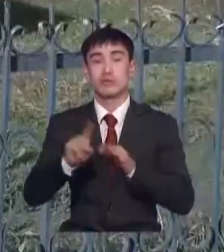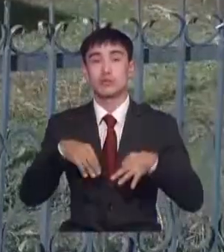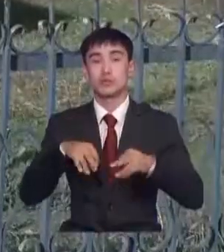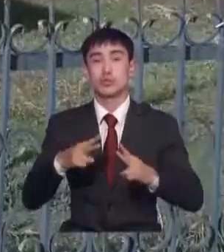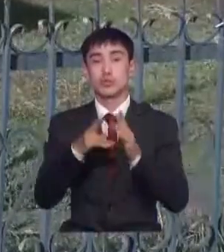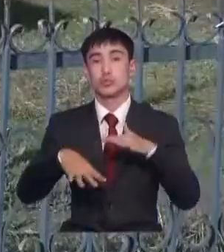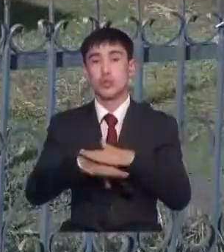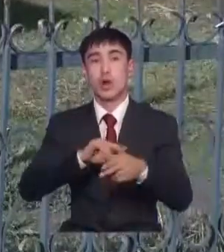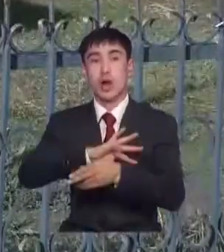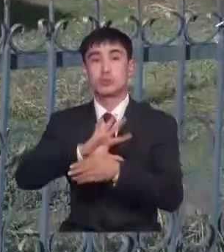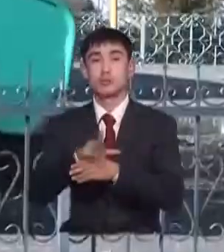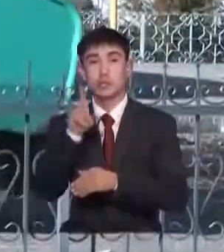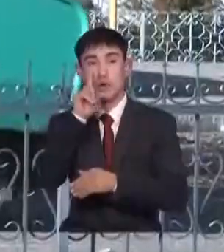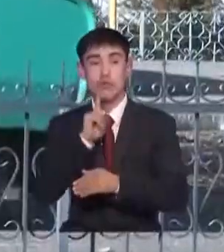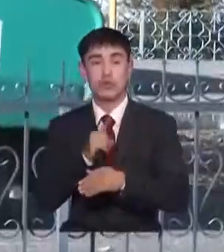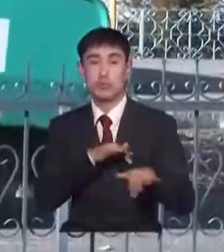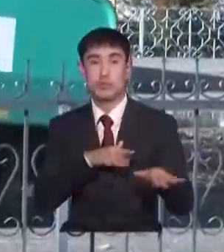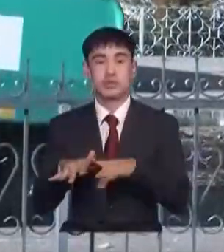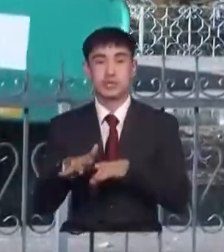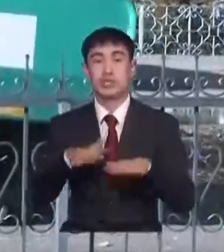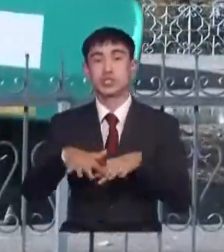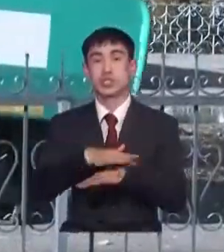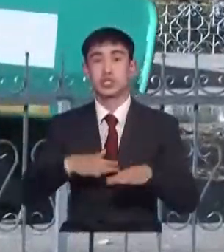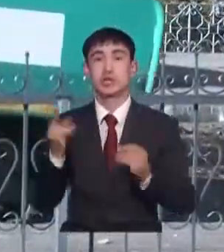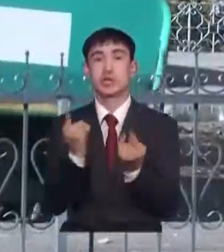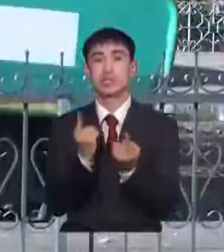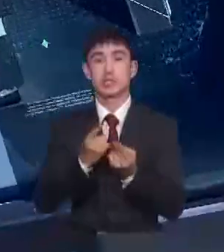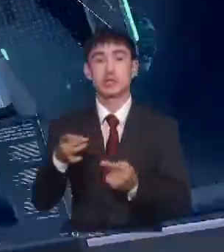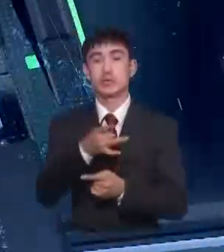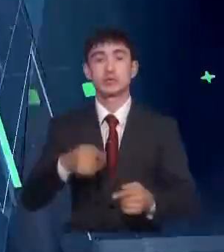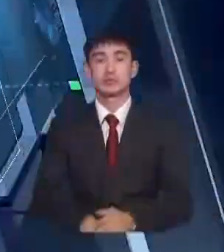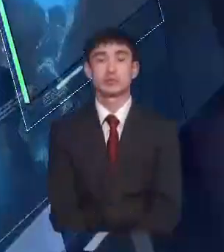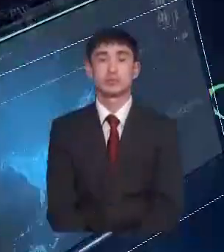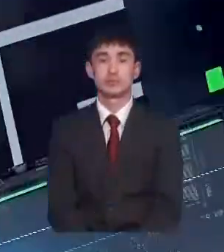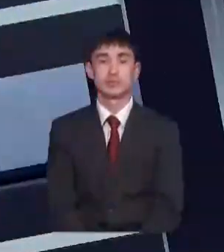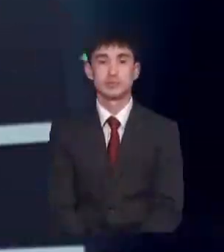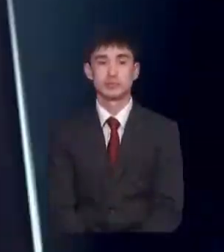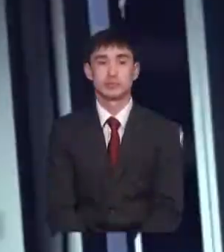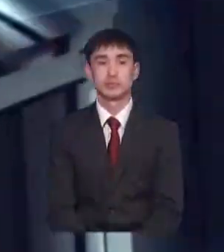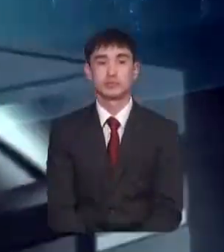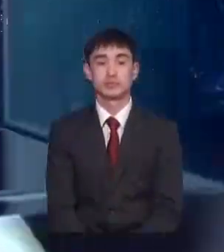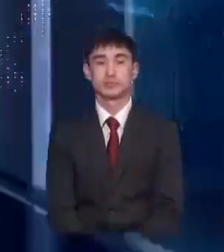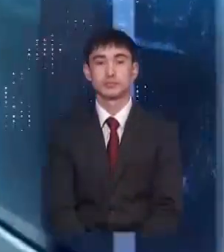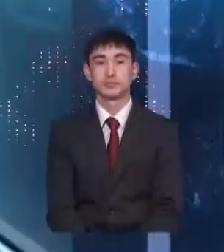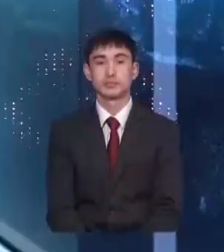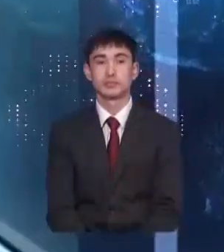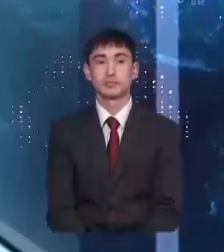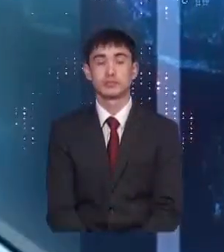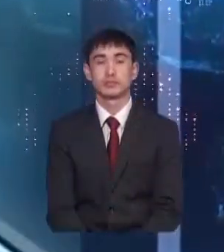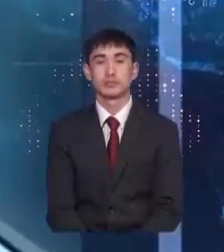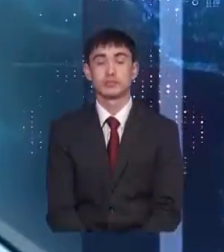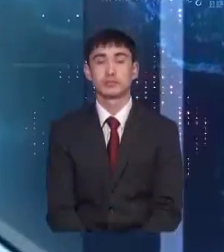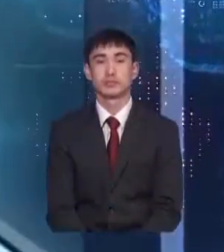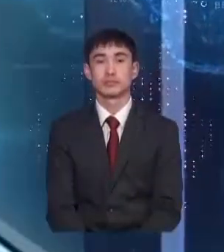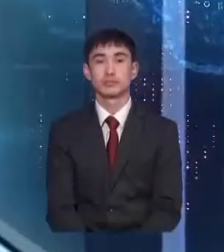инфраструктуру и обеспечат комфортное передвижение для жителей и гостей района. Эмиль Курбанов, Жайдарбек Нурбек,